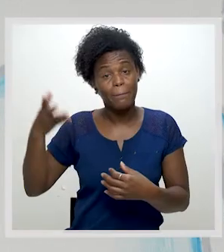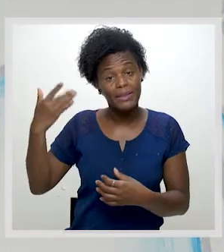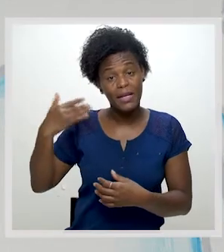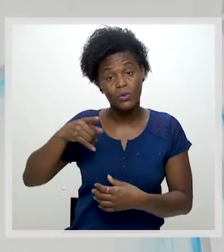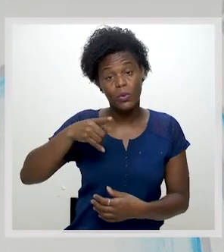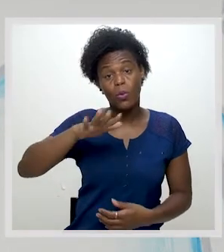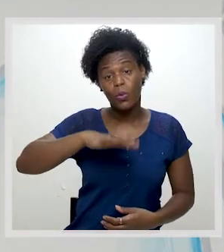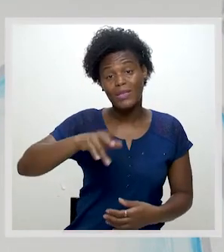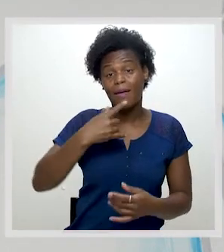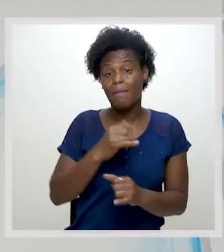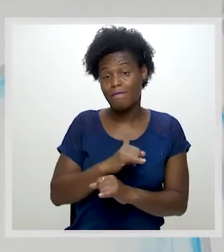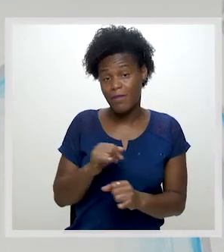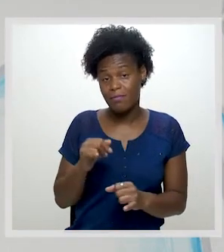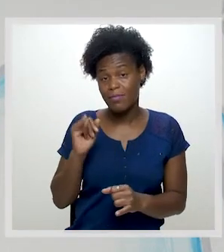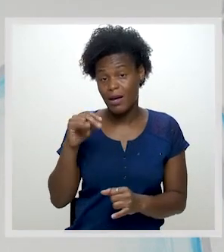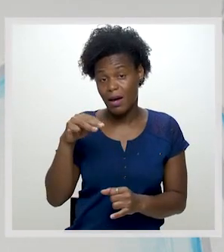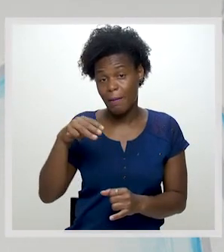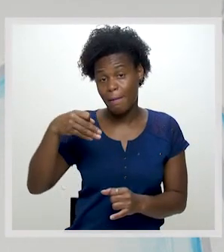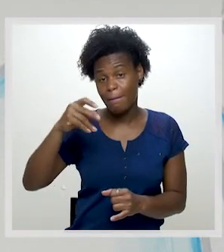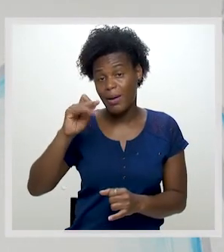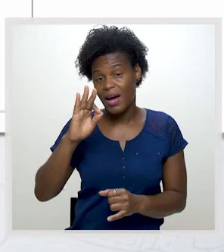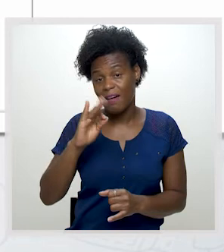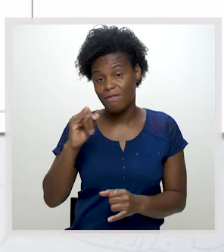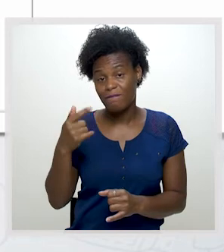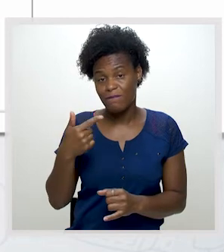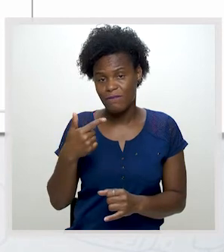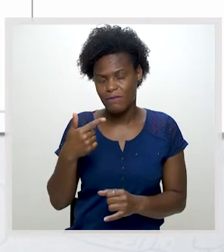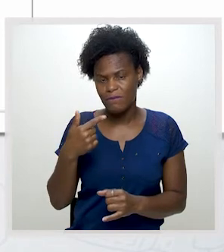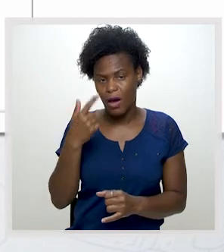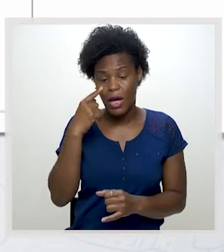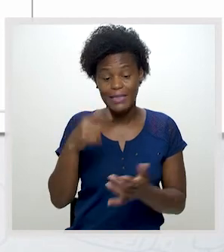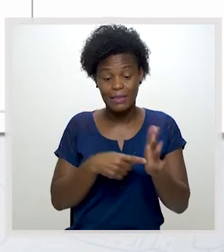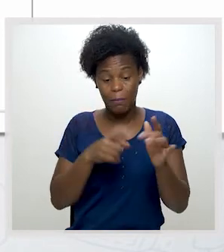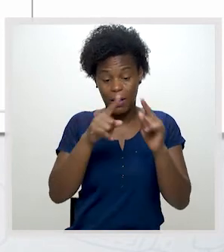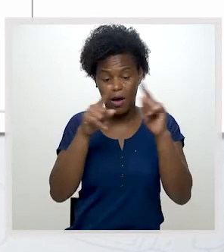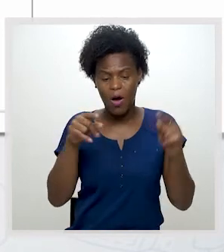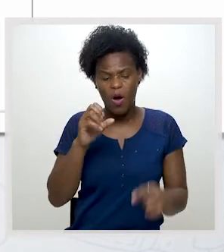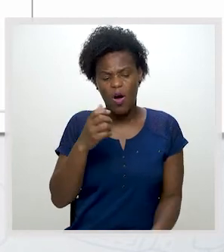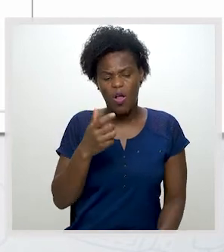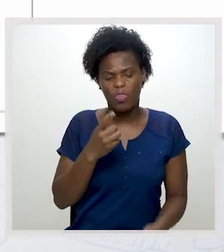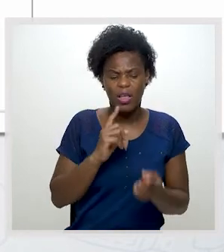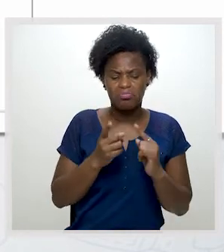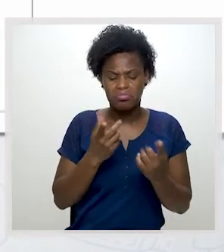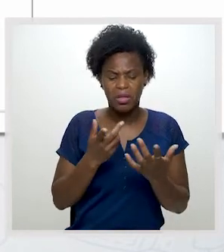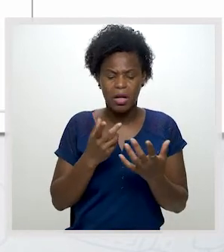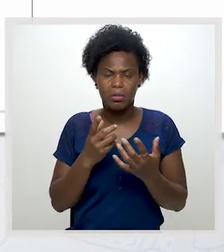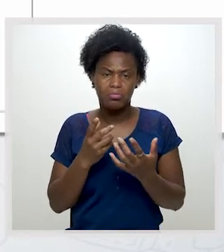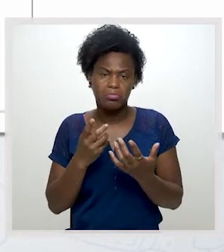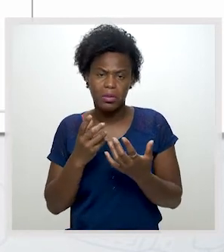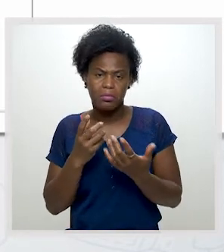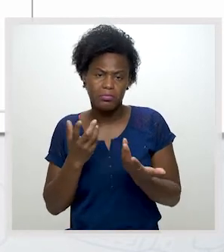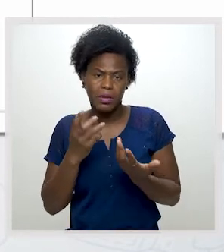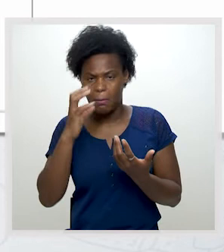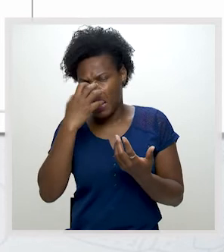passé, tu utiliseras l'imparfait. Comme dans l'exemple que nous avons dans notre tableau, on se déguisait en clown,